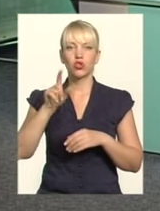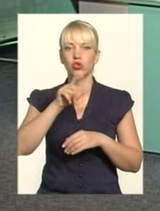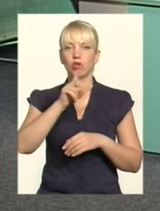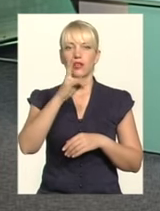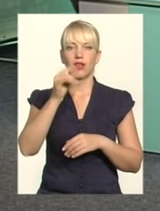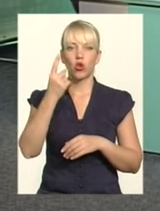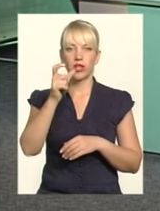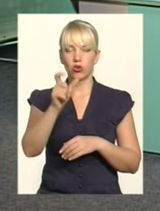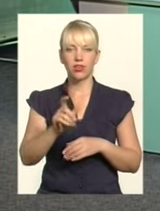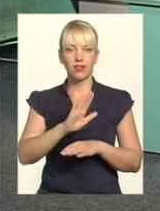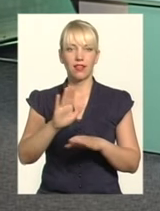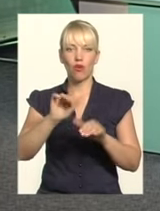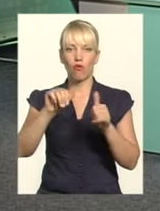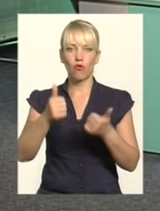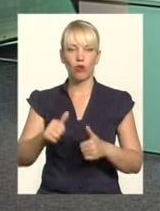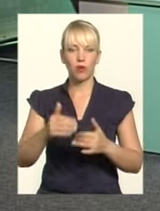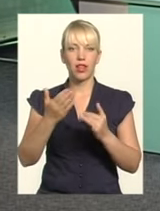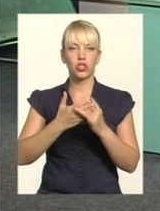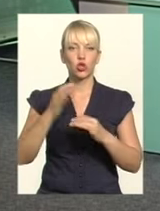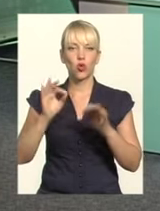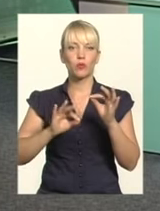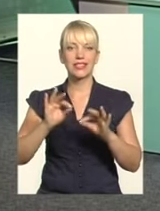одна людина не оформила субсидії.